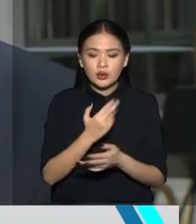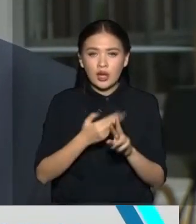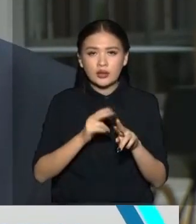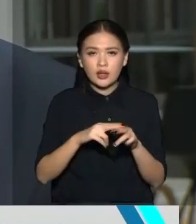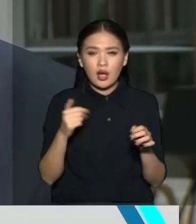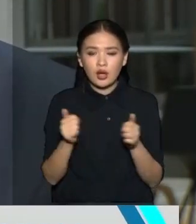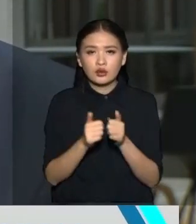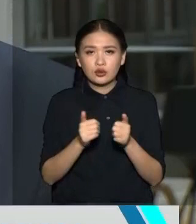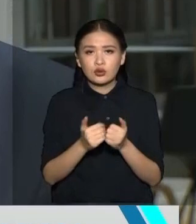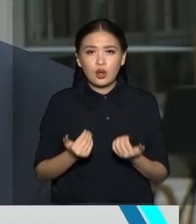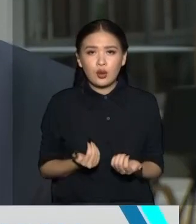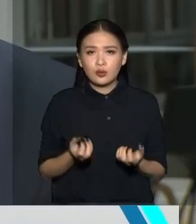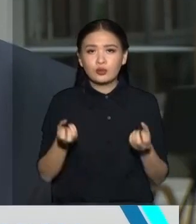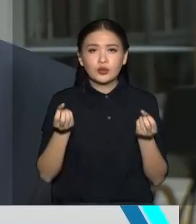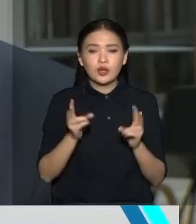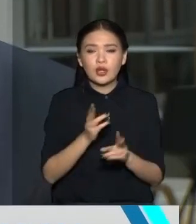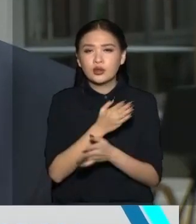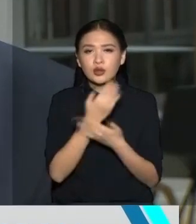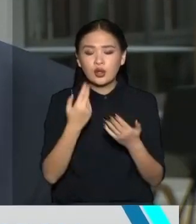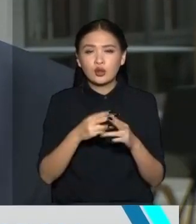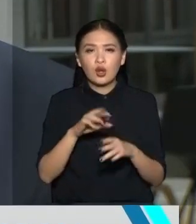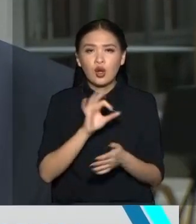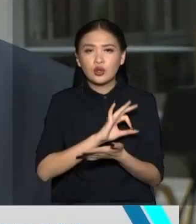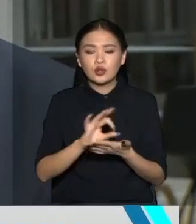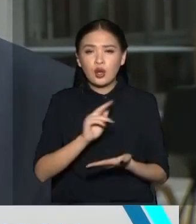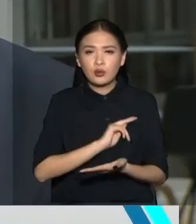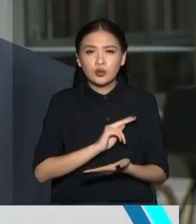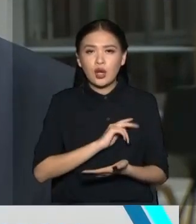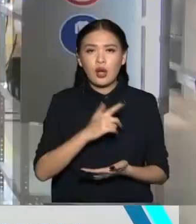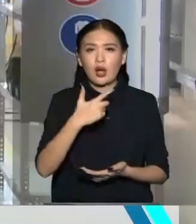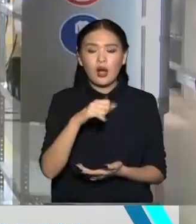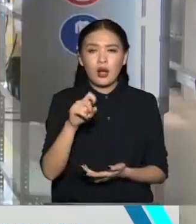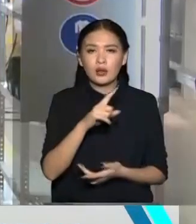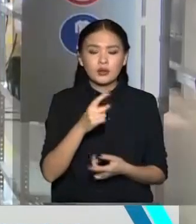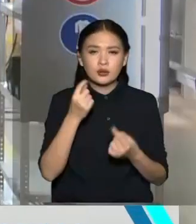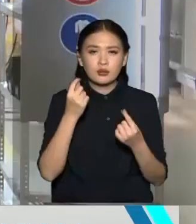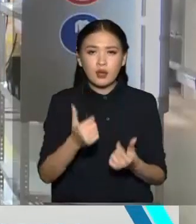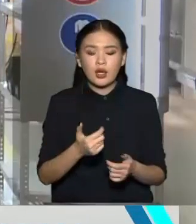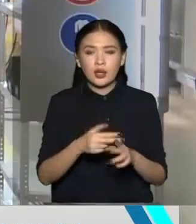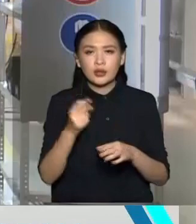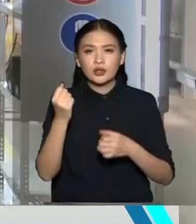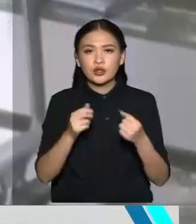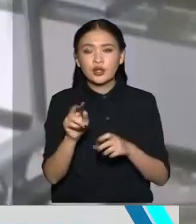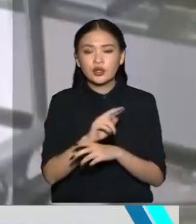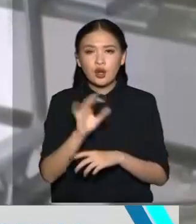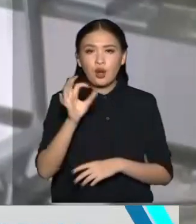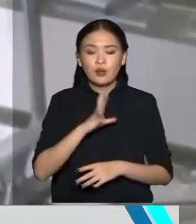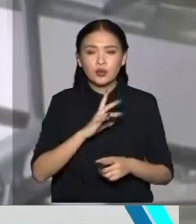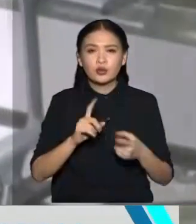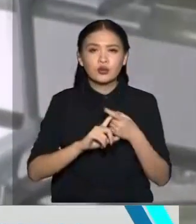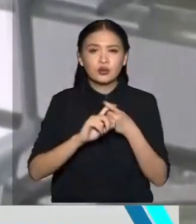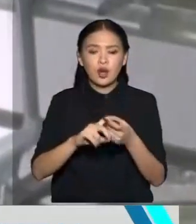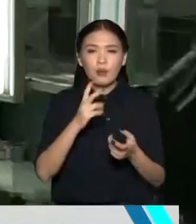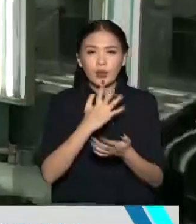тұрамыз. Олар қауіпсіз, жақсы жұмыс істейді. Атмосфераға тастайтын улы газ да аз. Машина жасау саласында да әріптестік көкжиегі